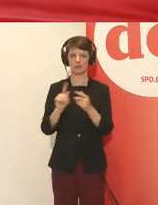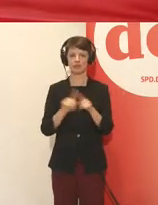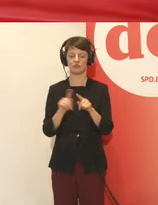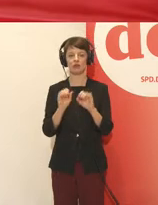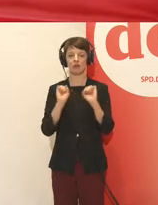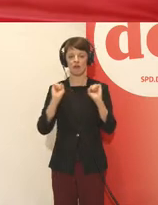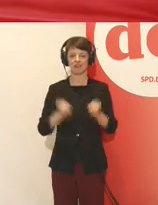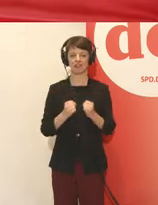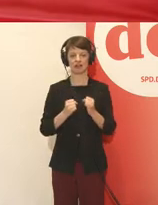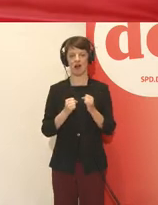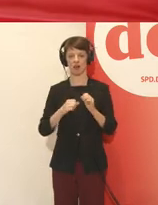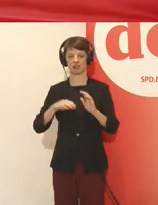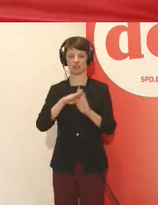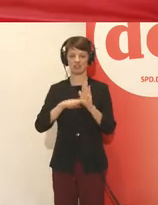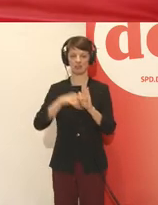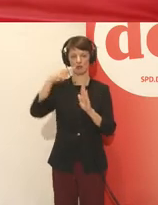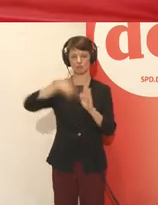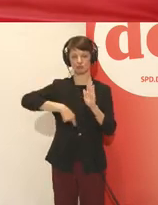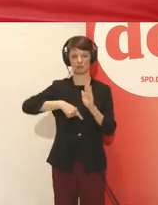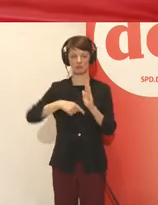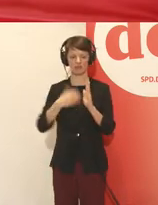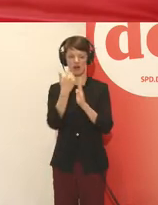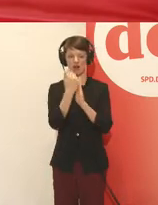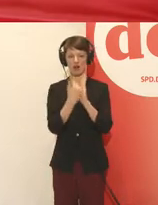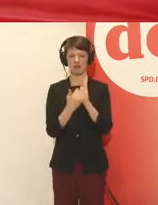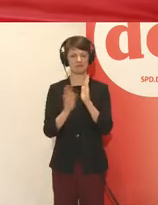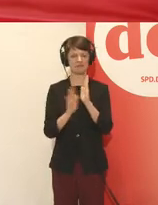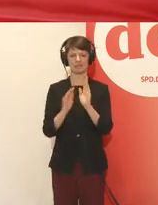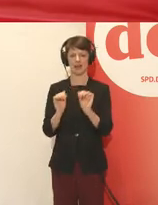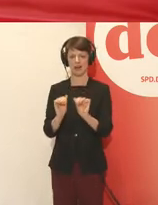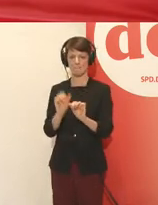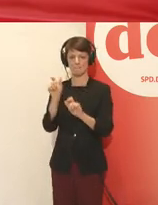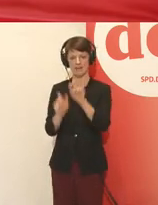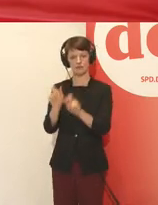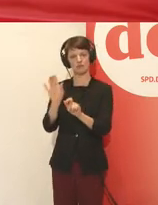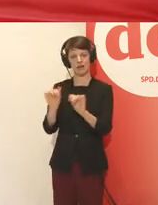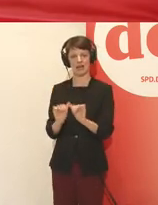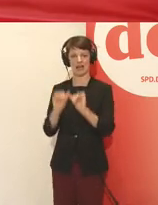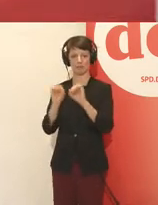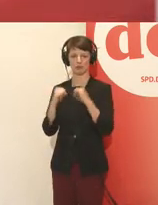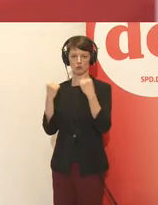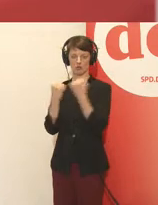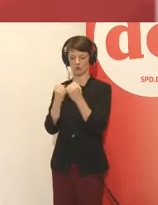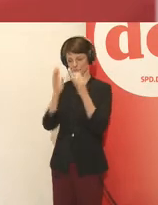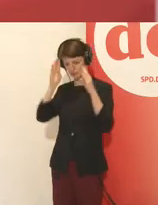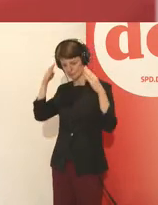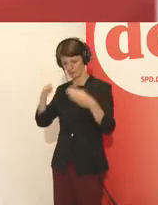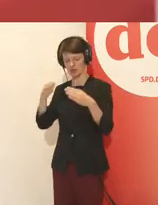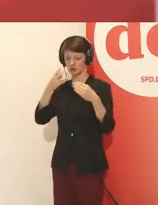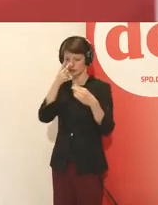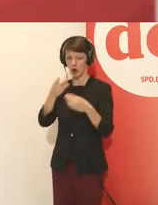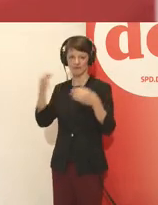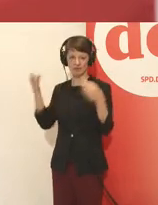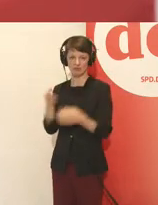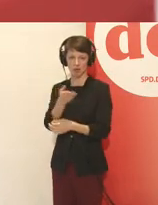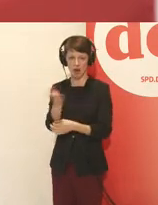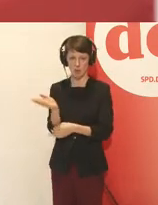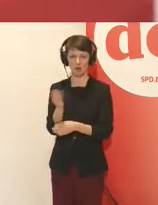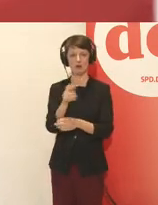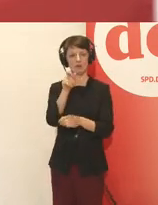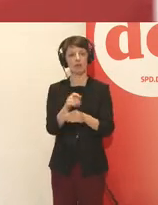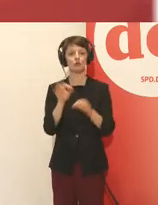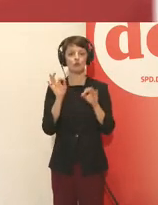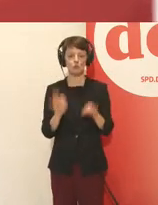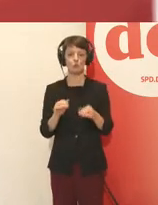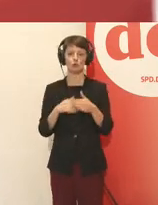gliederung abarbeitet sondern dass die lebenssituationen von menschen in den mittelpunkt stellt das aufnimmt dass menschen gut